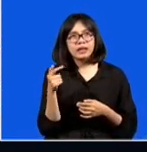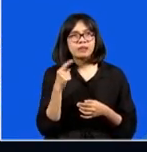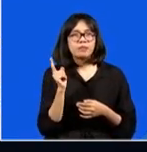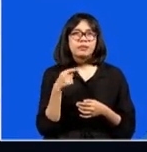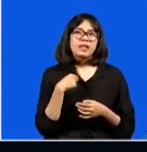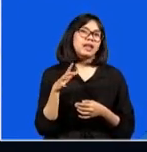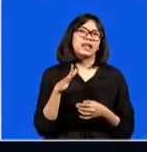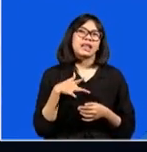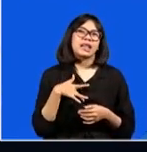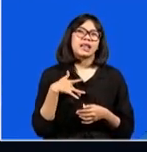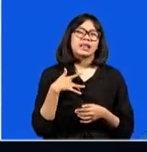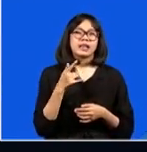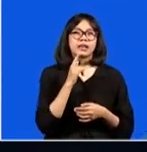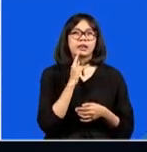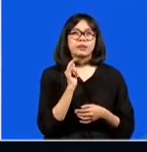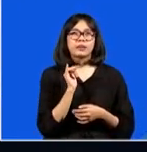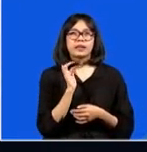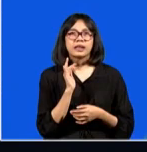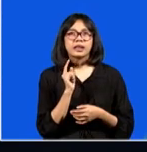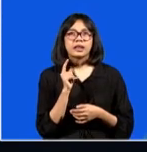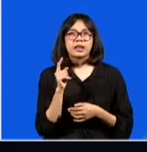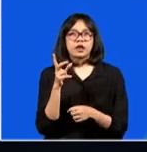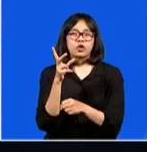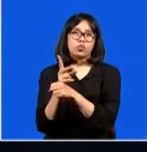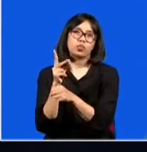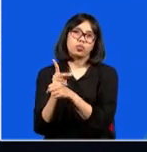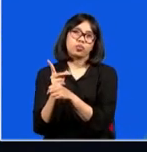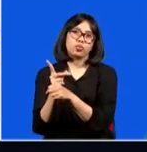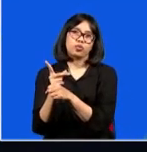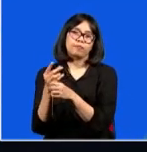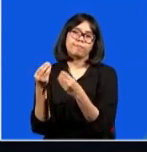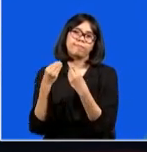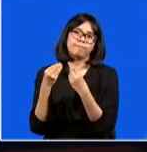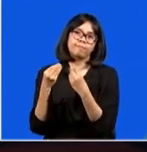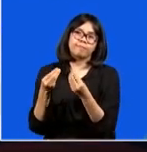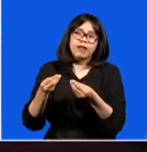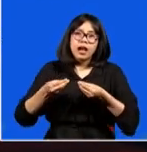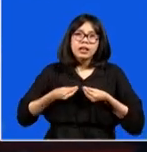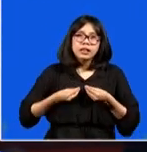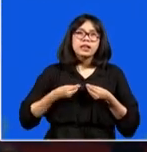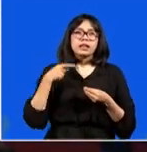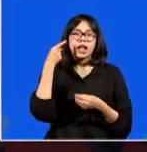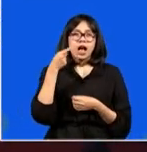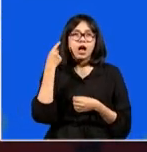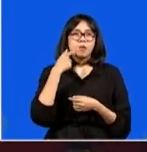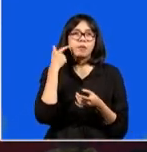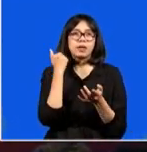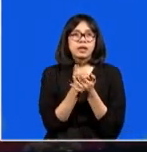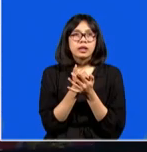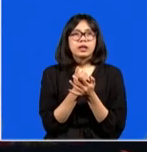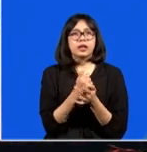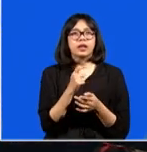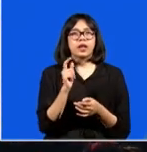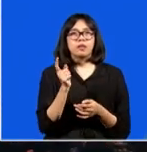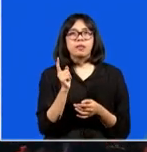apa ya satu peran guru yang harus ditekankan bahwa ada Peran